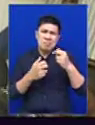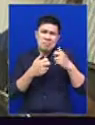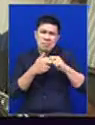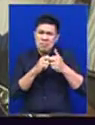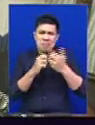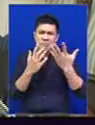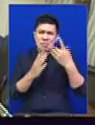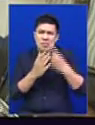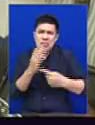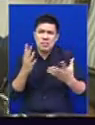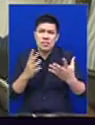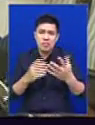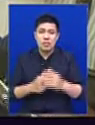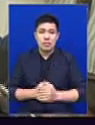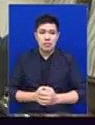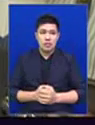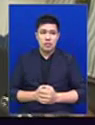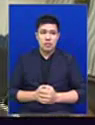ไรก็ถามว่า